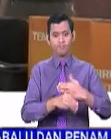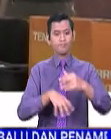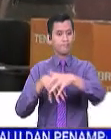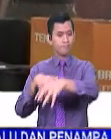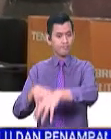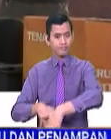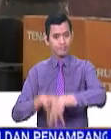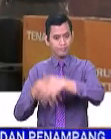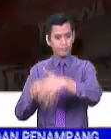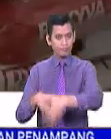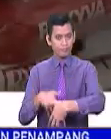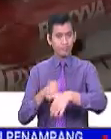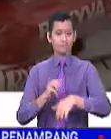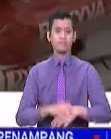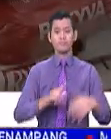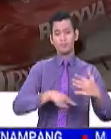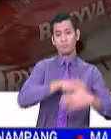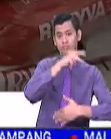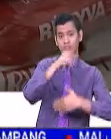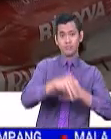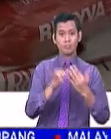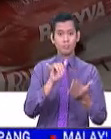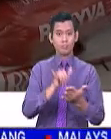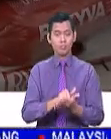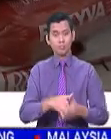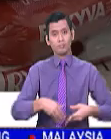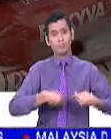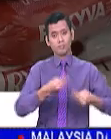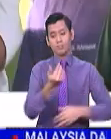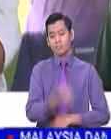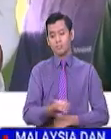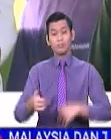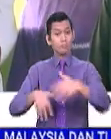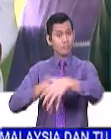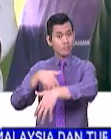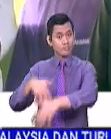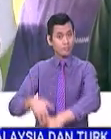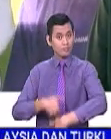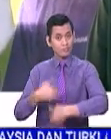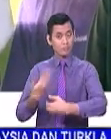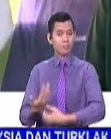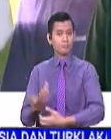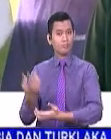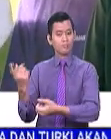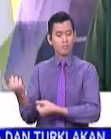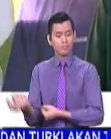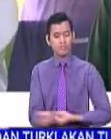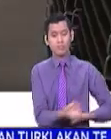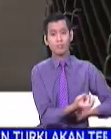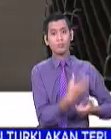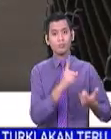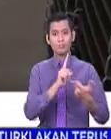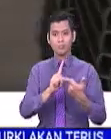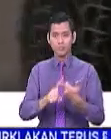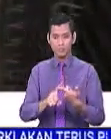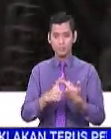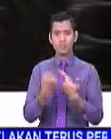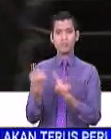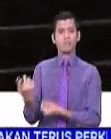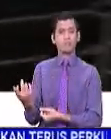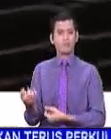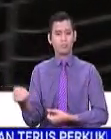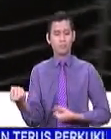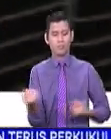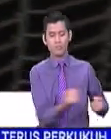pas Honda dalam program itu beliau menyerahkan peralatan pertanian seperti mesin pemotong rumput mesin penyembur Aceh rumput serta